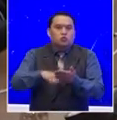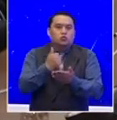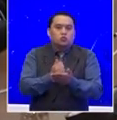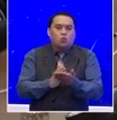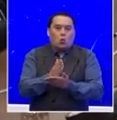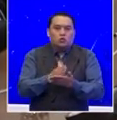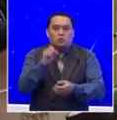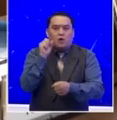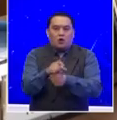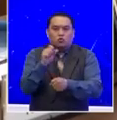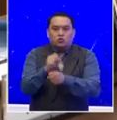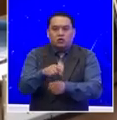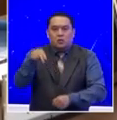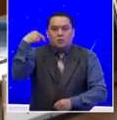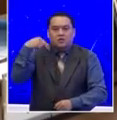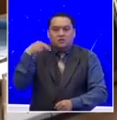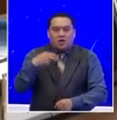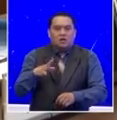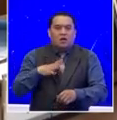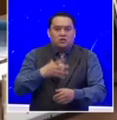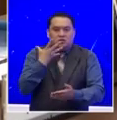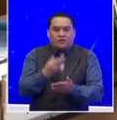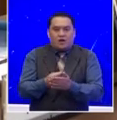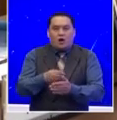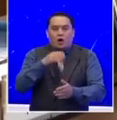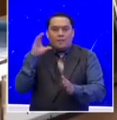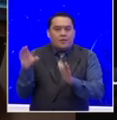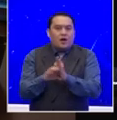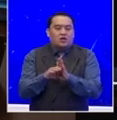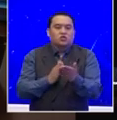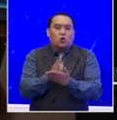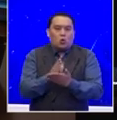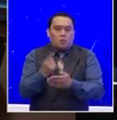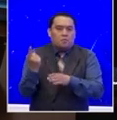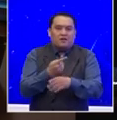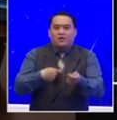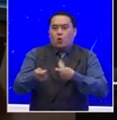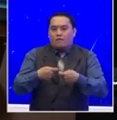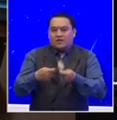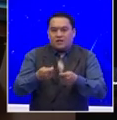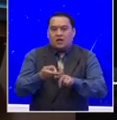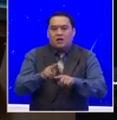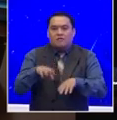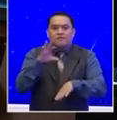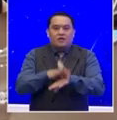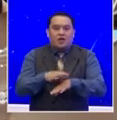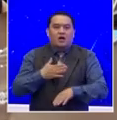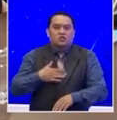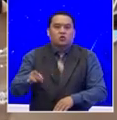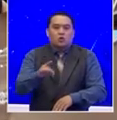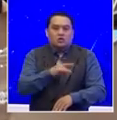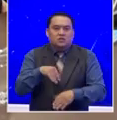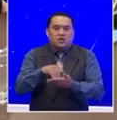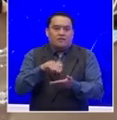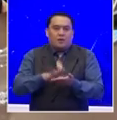что согласно поручению президента страны, теперь за своих подчиненных ответственность несут первые руководители. Таких фактов в нашем